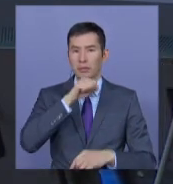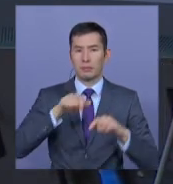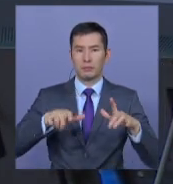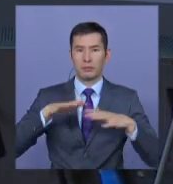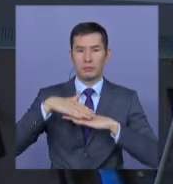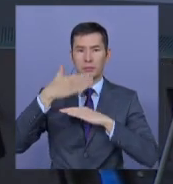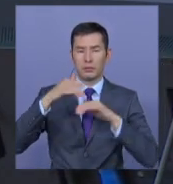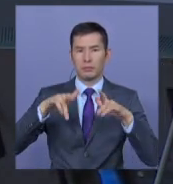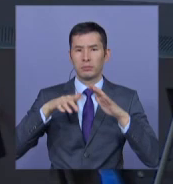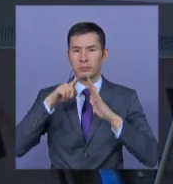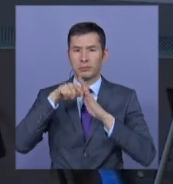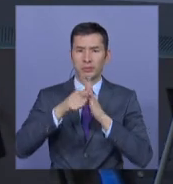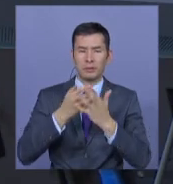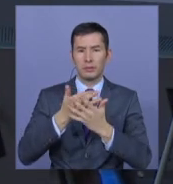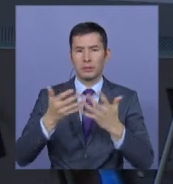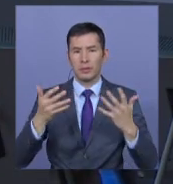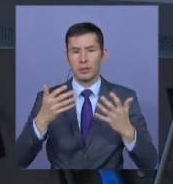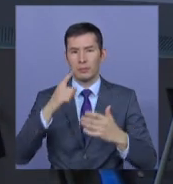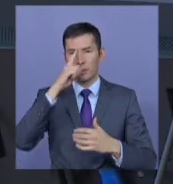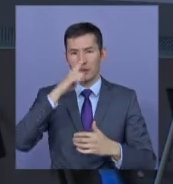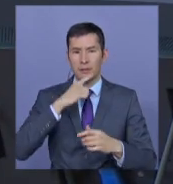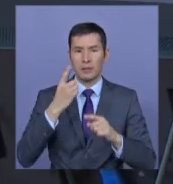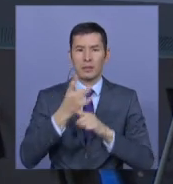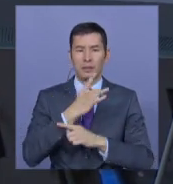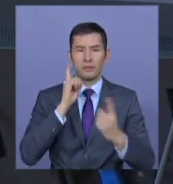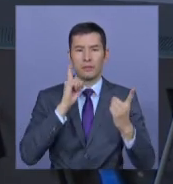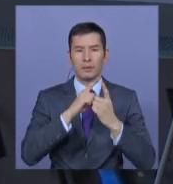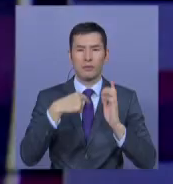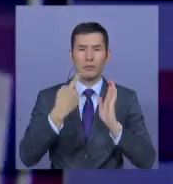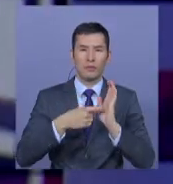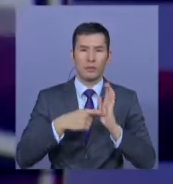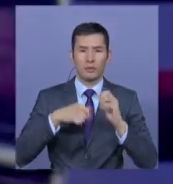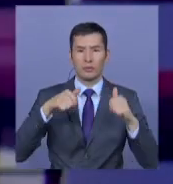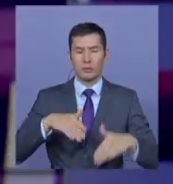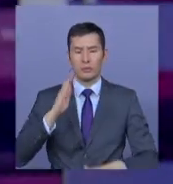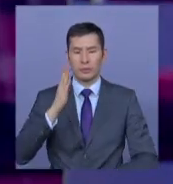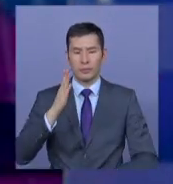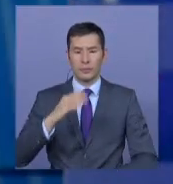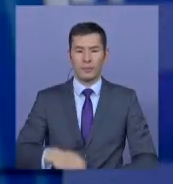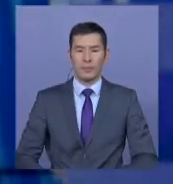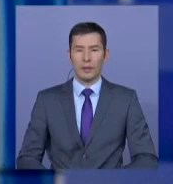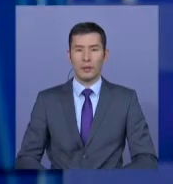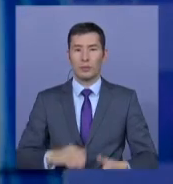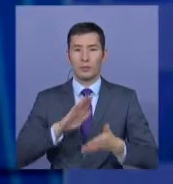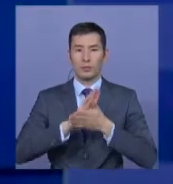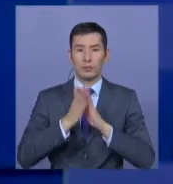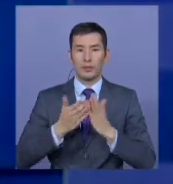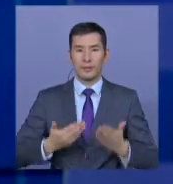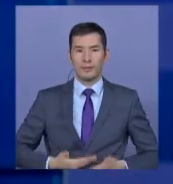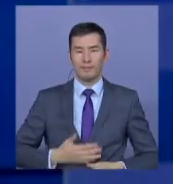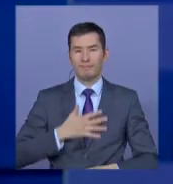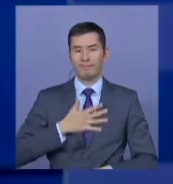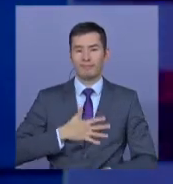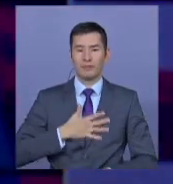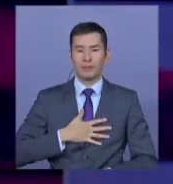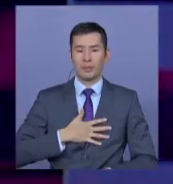айына бір рет кездесіп, нақты сұрақтар қойып, олардың шешімін табамыз. Жағдай мәз емес. Еліміздегі алдыңғы